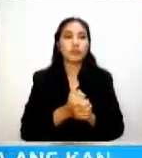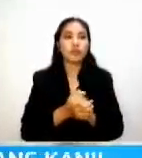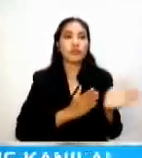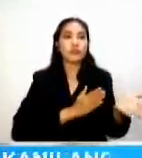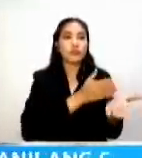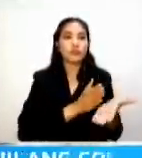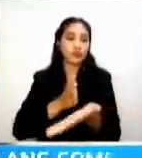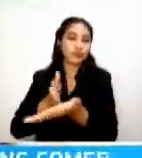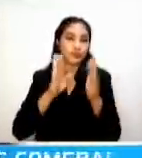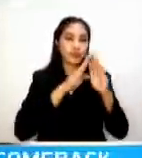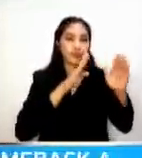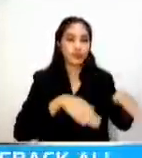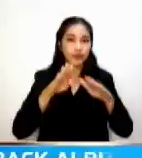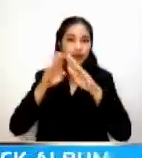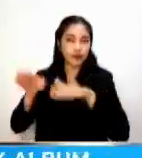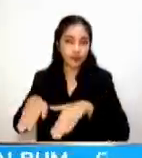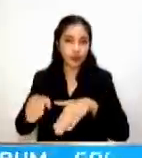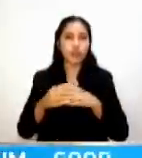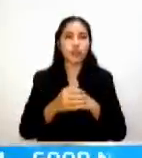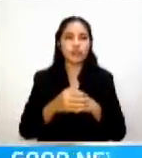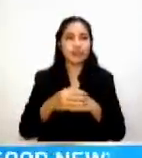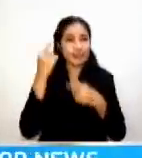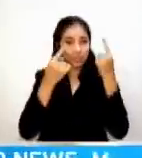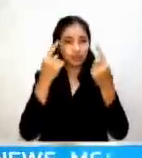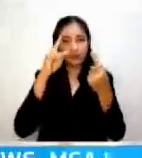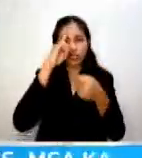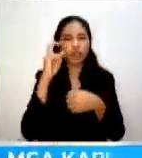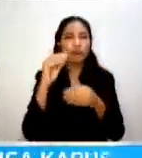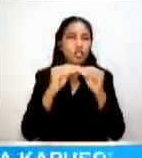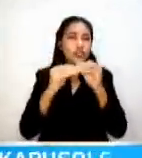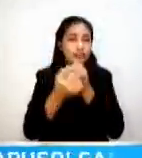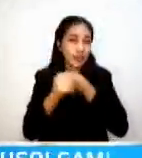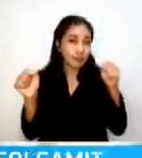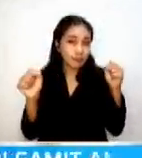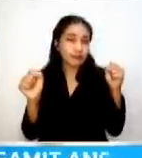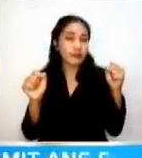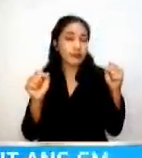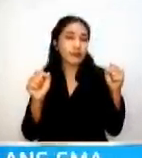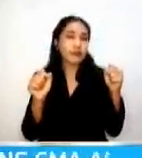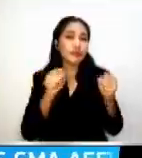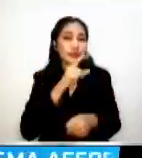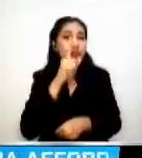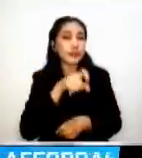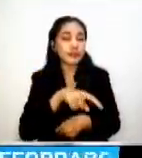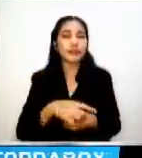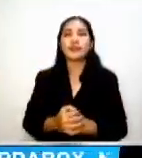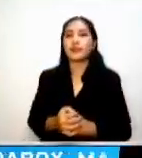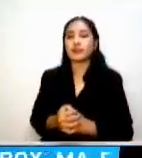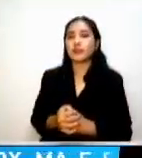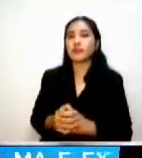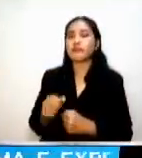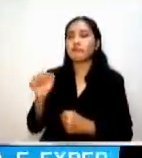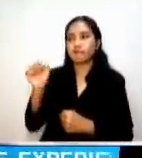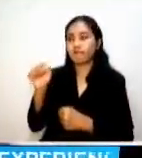pinag-isipan para sa kaligtasan na natin mga mamamayan? Well, Sir Rafi, marami pong mga lessons no, na naibahagi yung experience